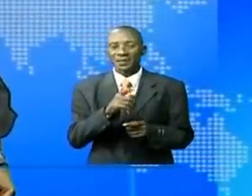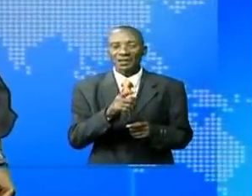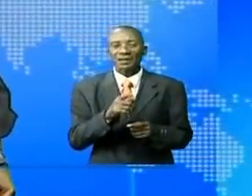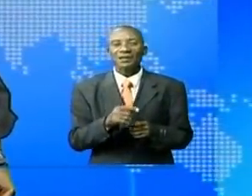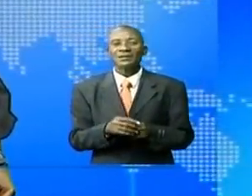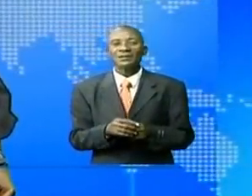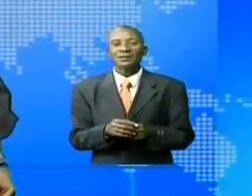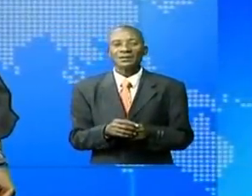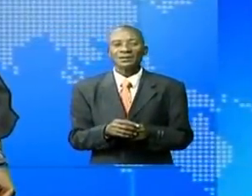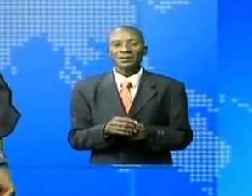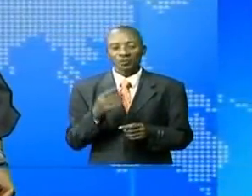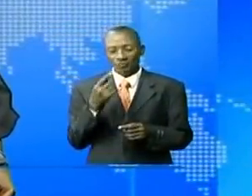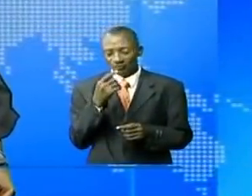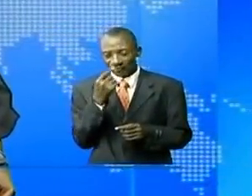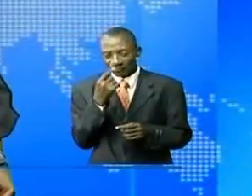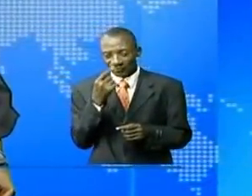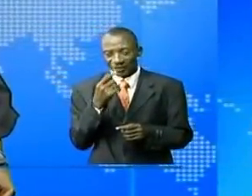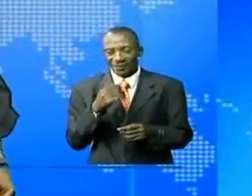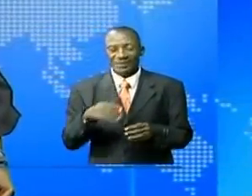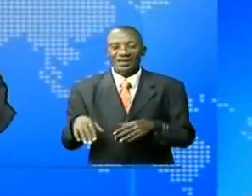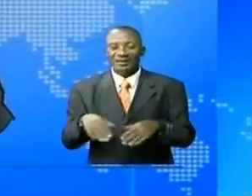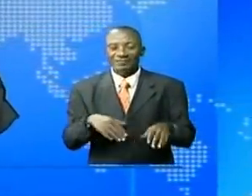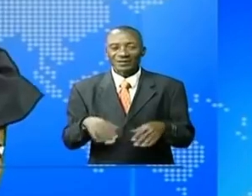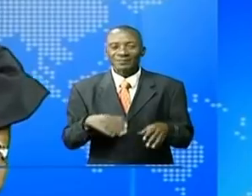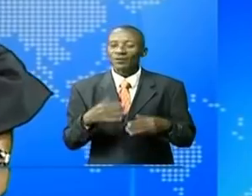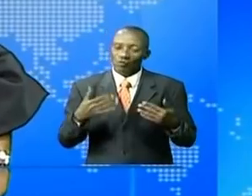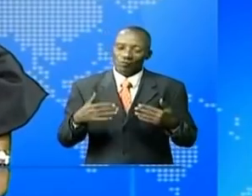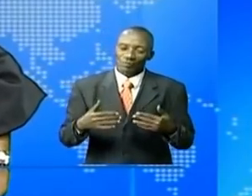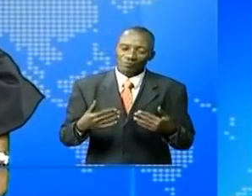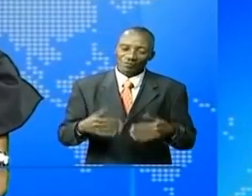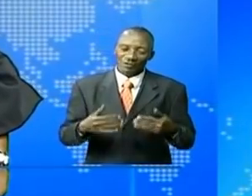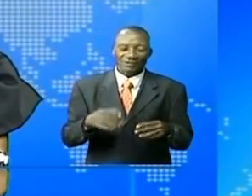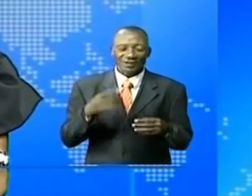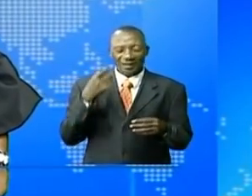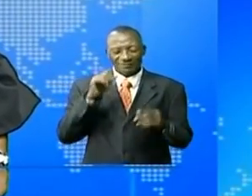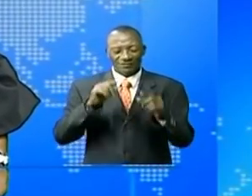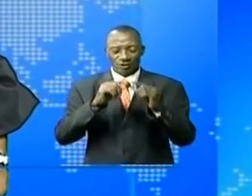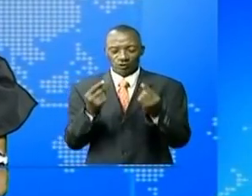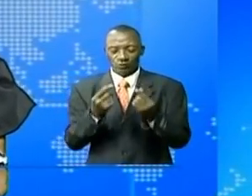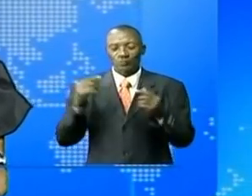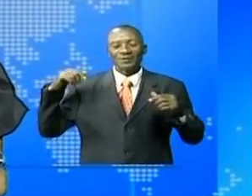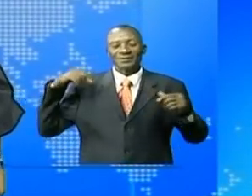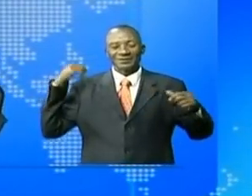été faite par le directeur artistique du théâtre d'Intrigants.